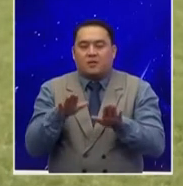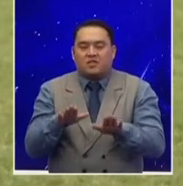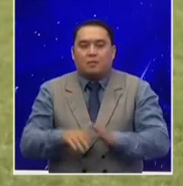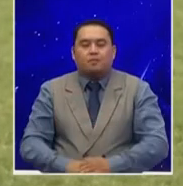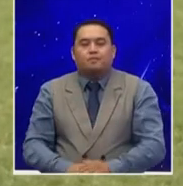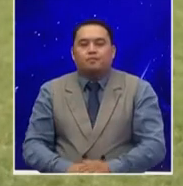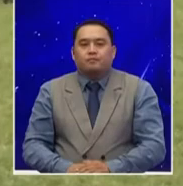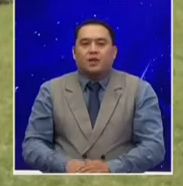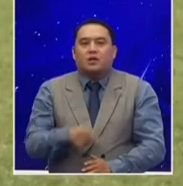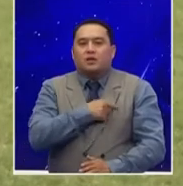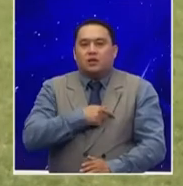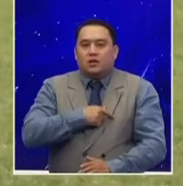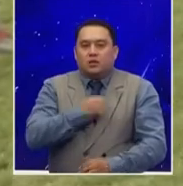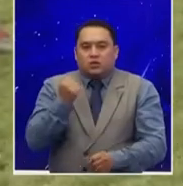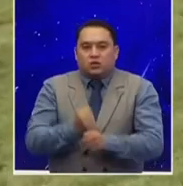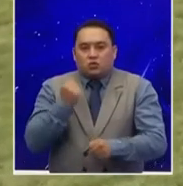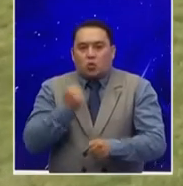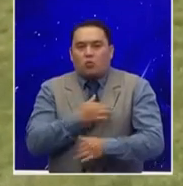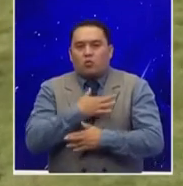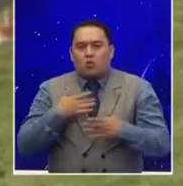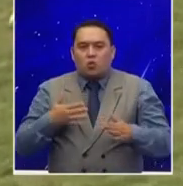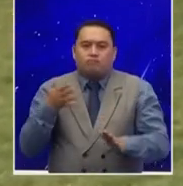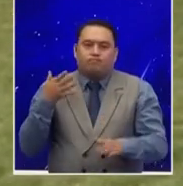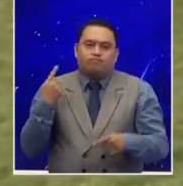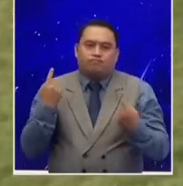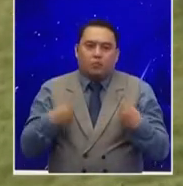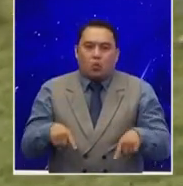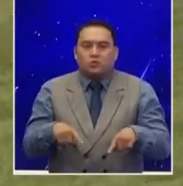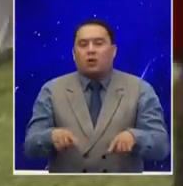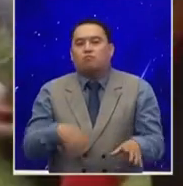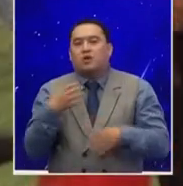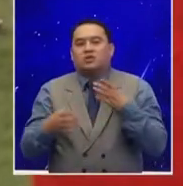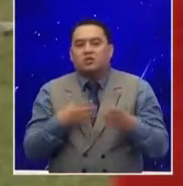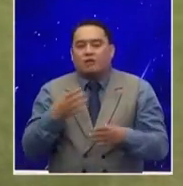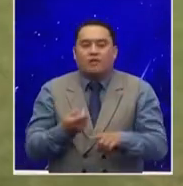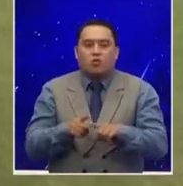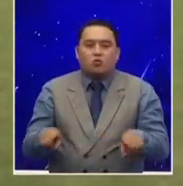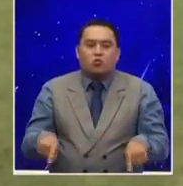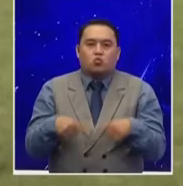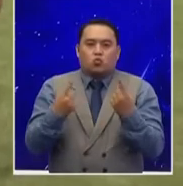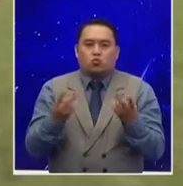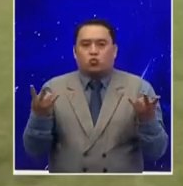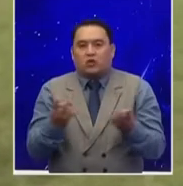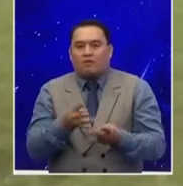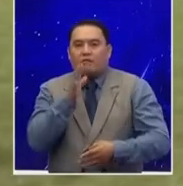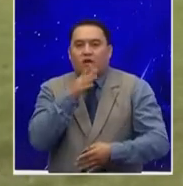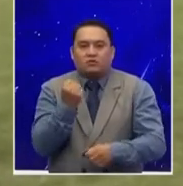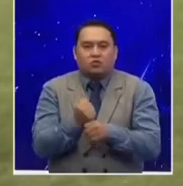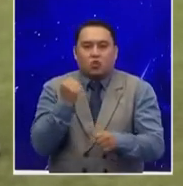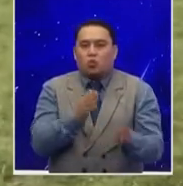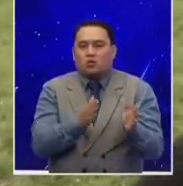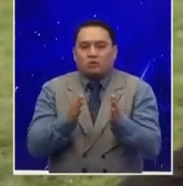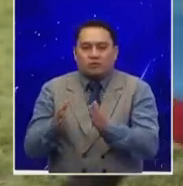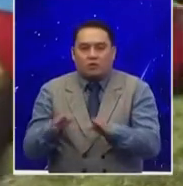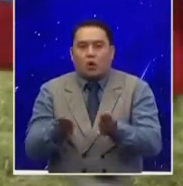спортивных наставников, во время строгого карантина многое потеряно. Так, для повышения мастерства требуются постоянные игровые тренировки. Во время строгого режима